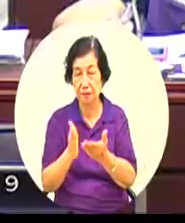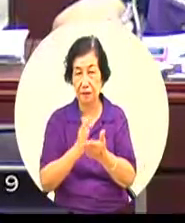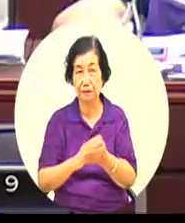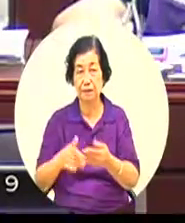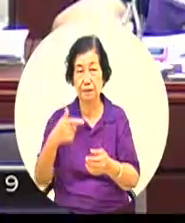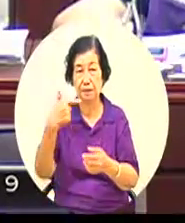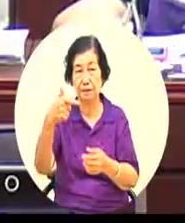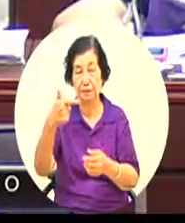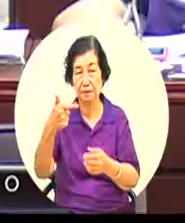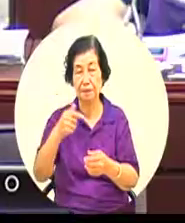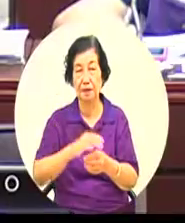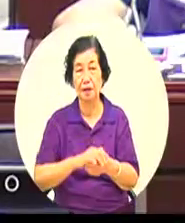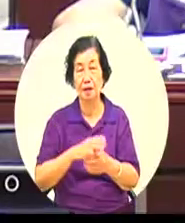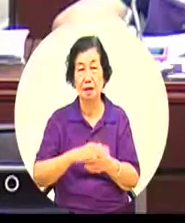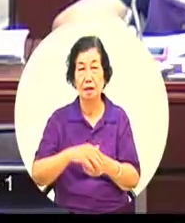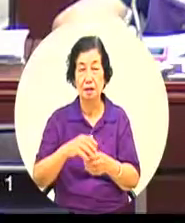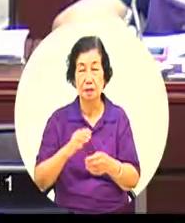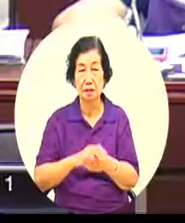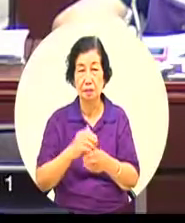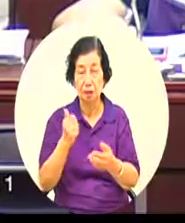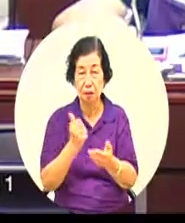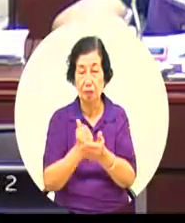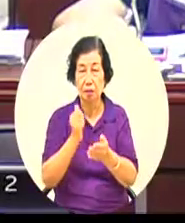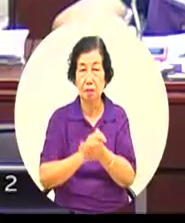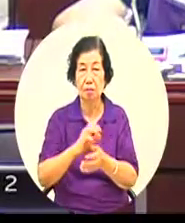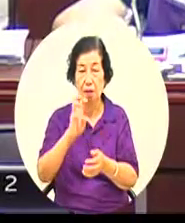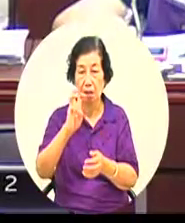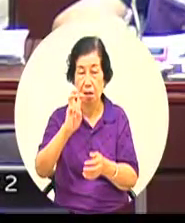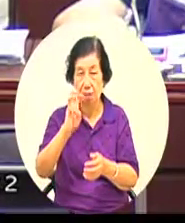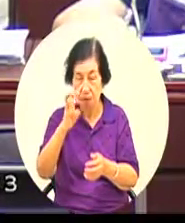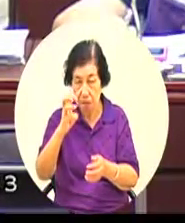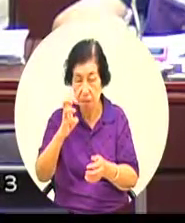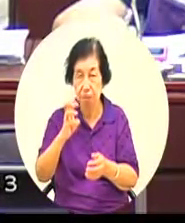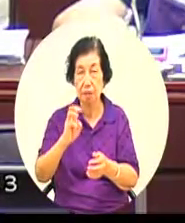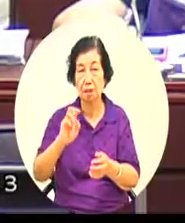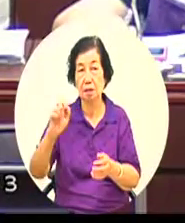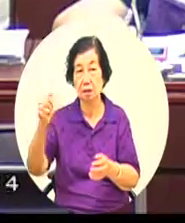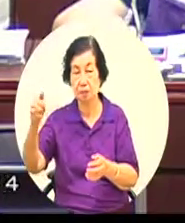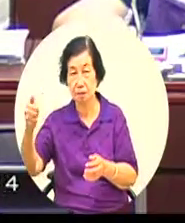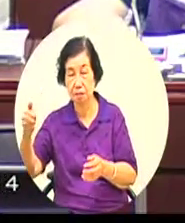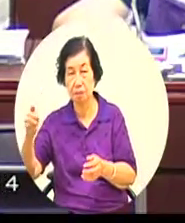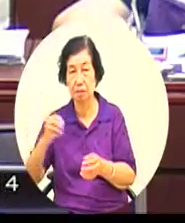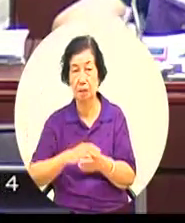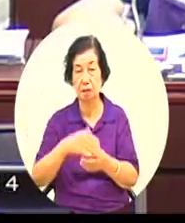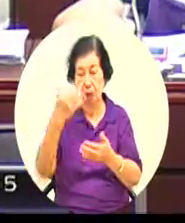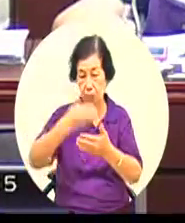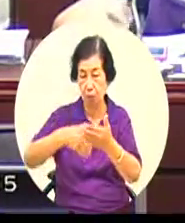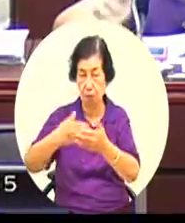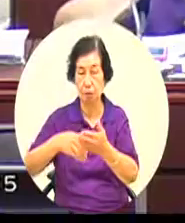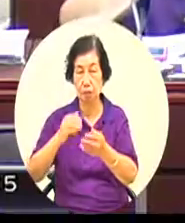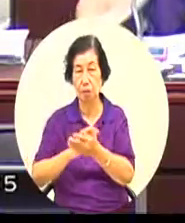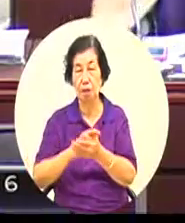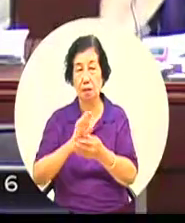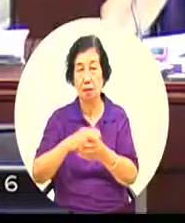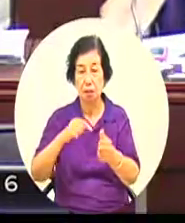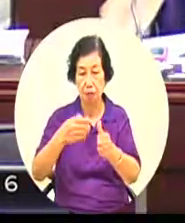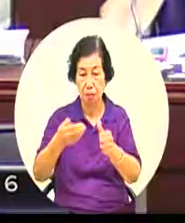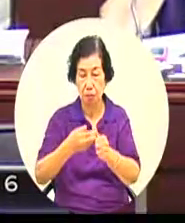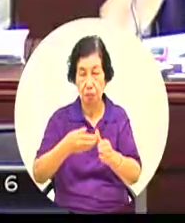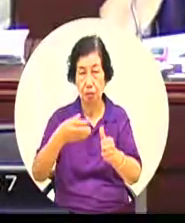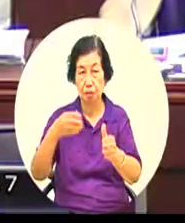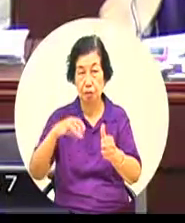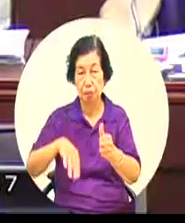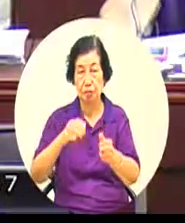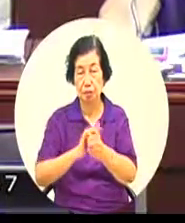育局100%补助；他如果有30到50万的这个累剩的话，我们就补助90%。所以你提